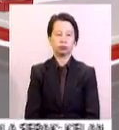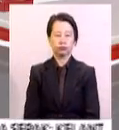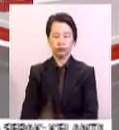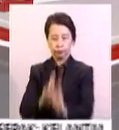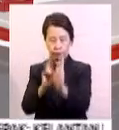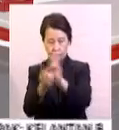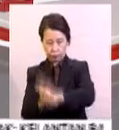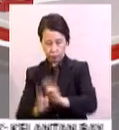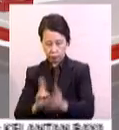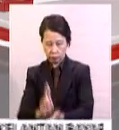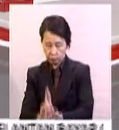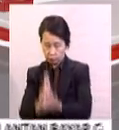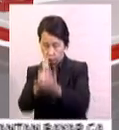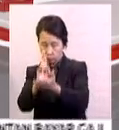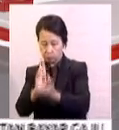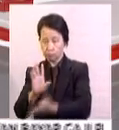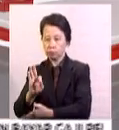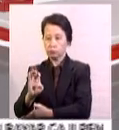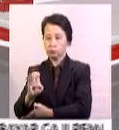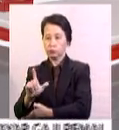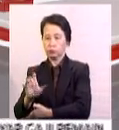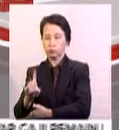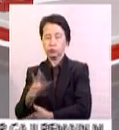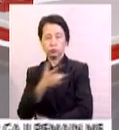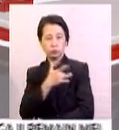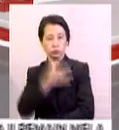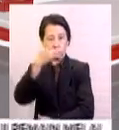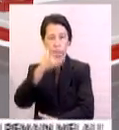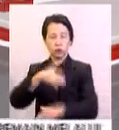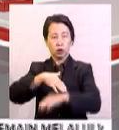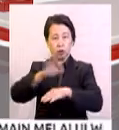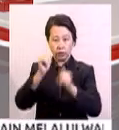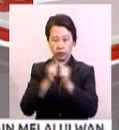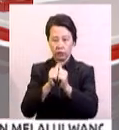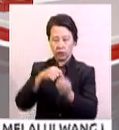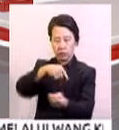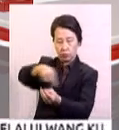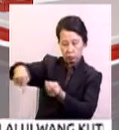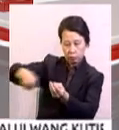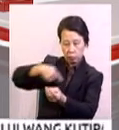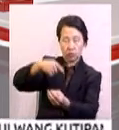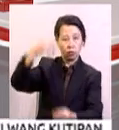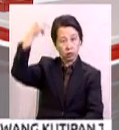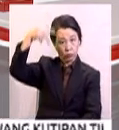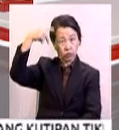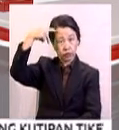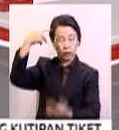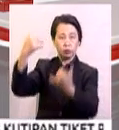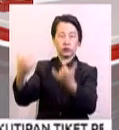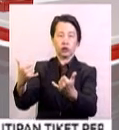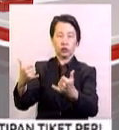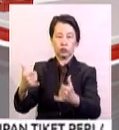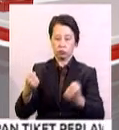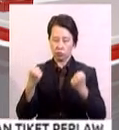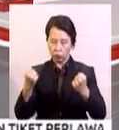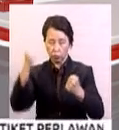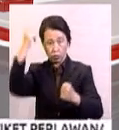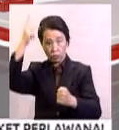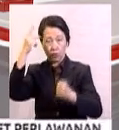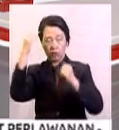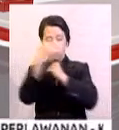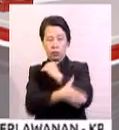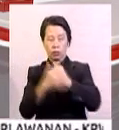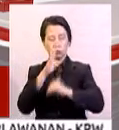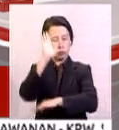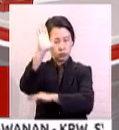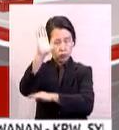Reformasi pemulihan feodal sesuatu yang sensitif, lebih-lebih lagi dengan situasi politik semasa. Kestabilan politik negara